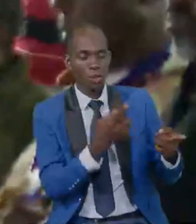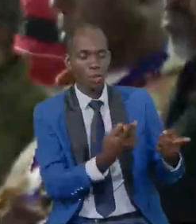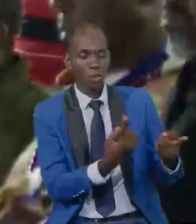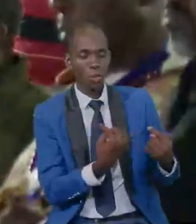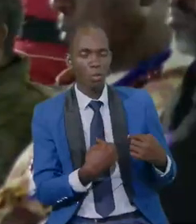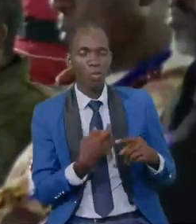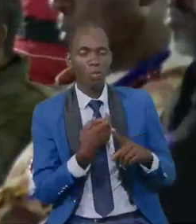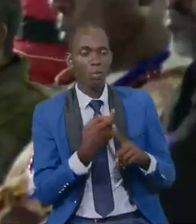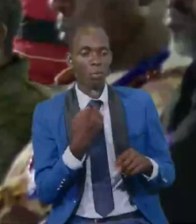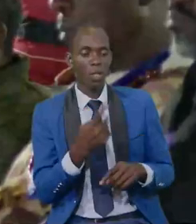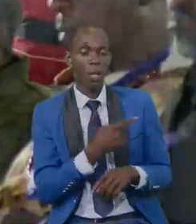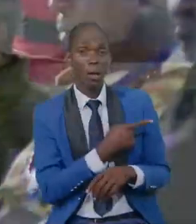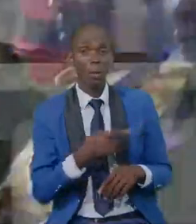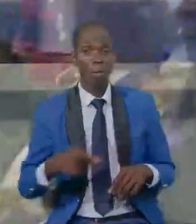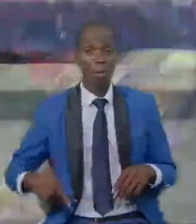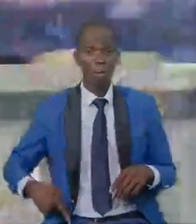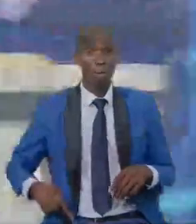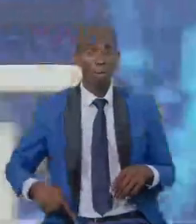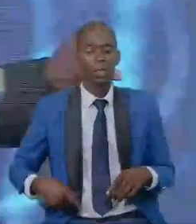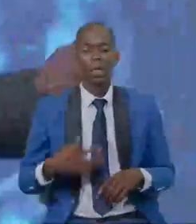Et cela vient du prince.